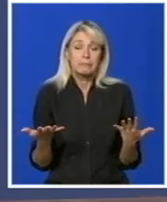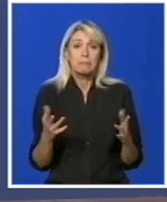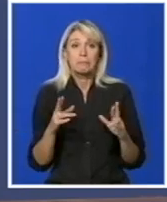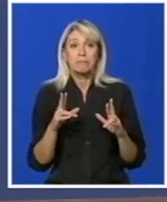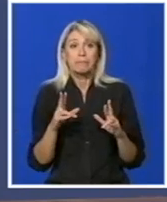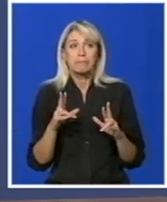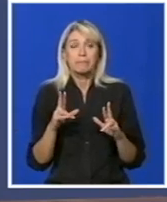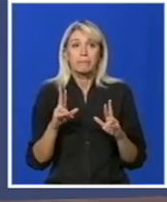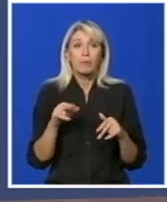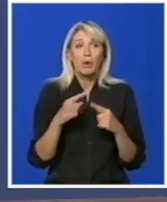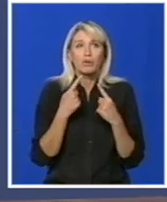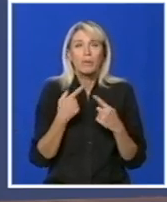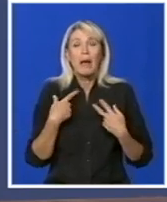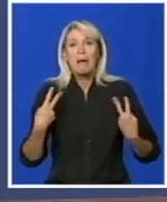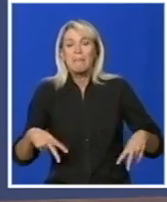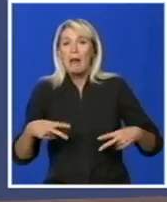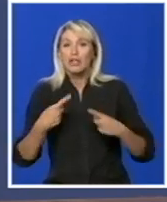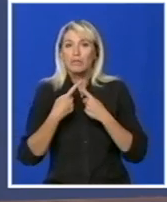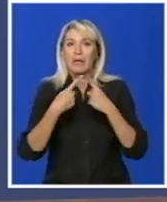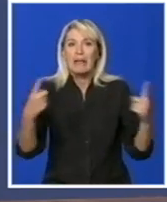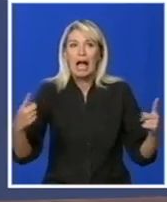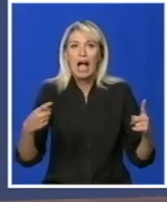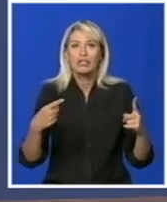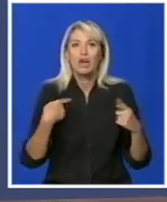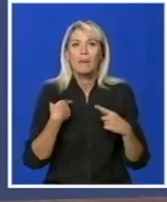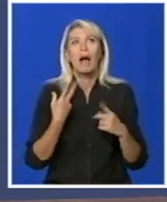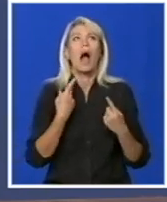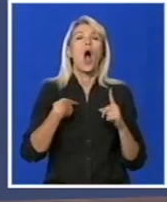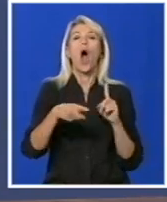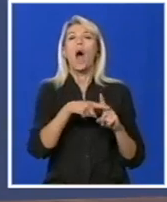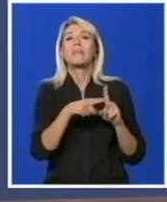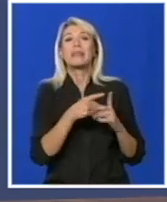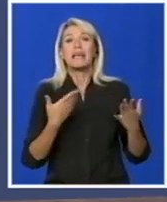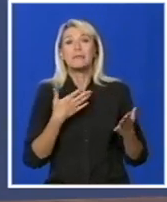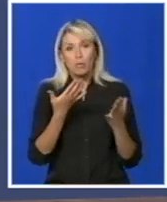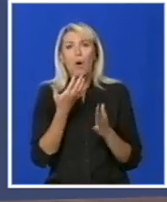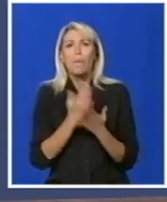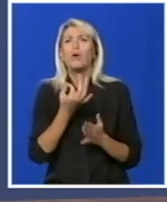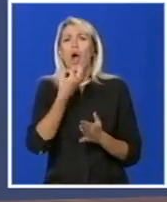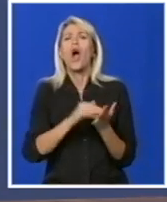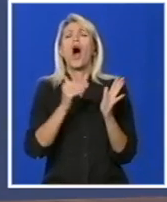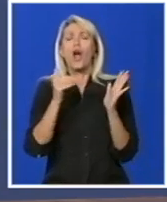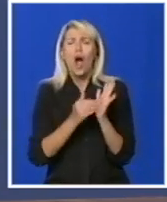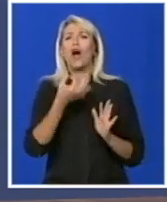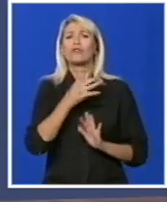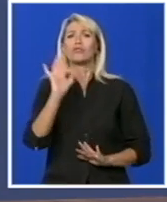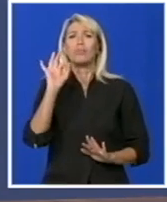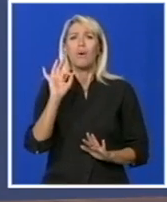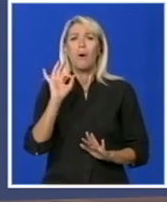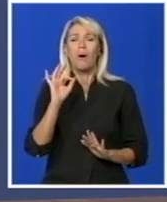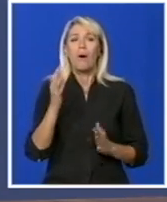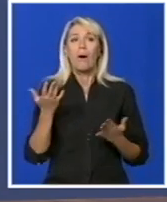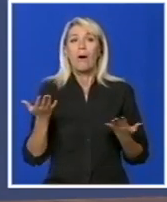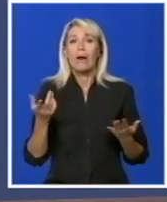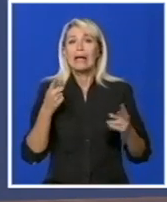bojim se da kažem optimistično baš, do toga da ćemo doći do još boljih rezultata u smislu